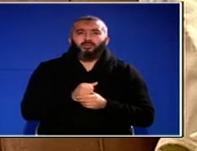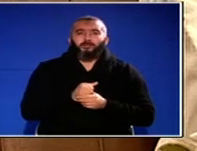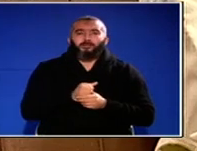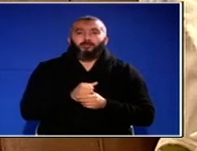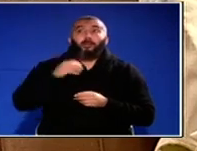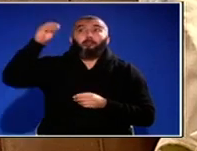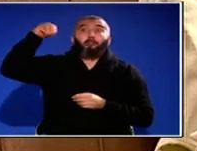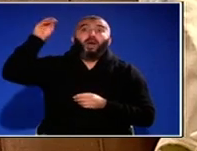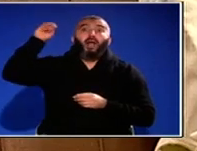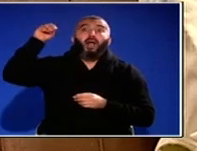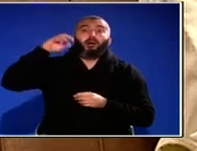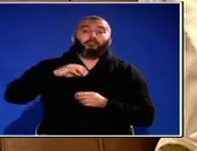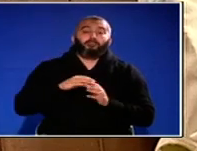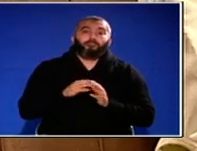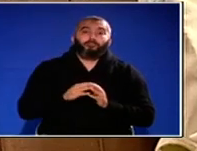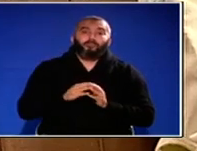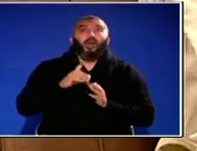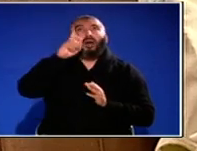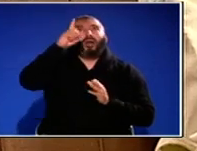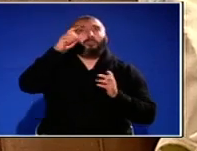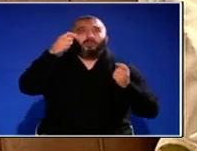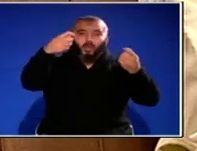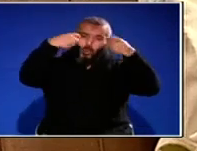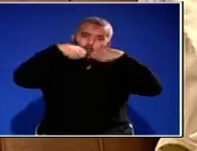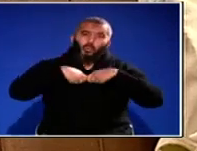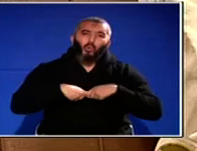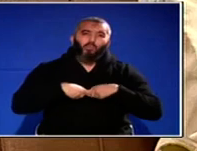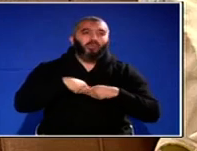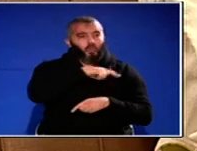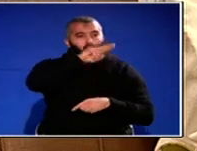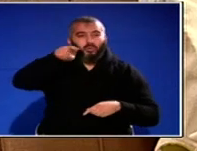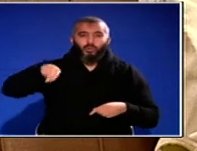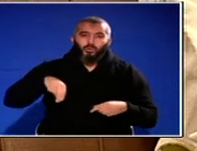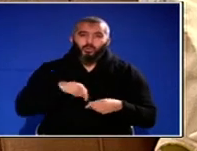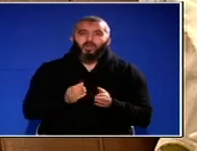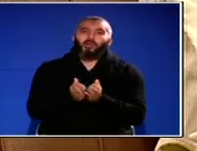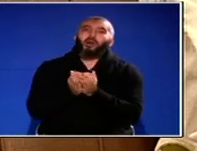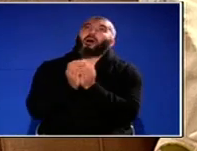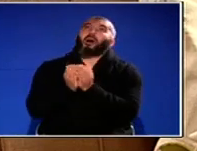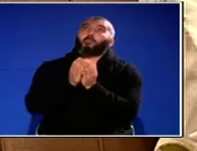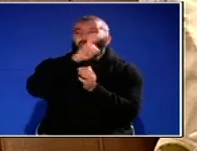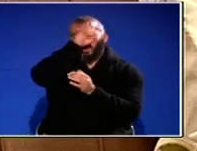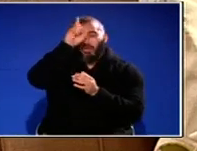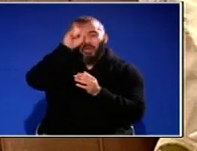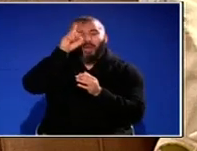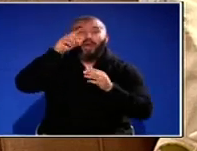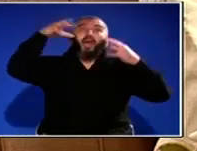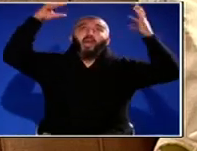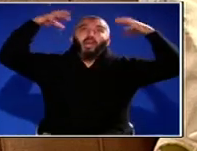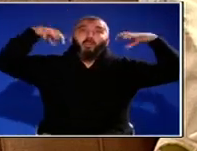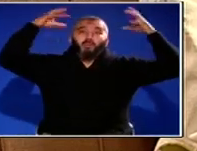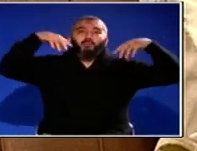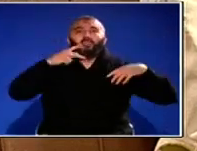الذي قد منحناه المولى سبحانه وتعالى. نسأل الله عز وجل أن يجعله غيثا نافعا بإذن الله عز